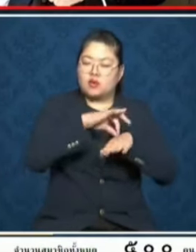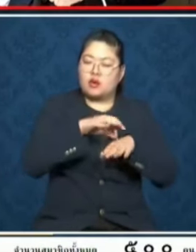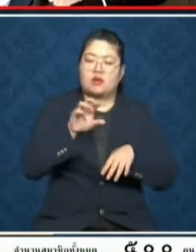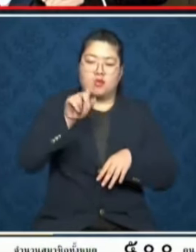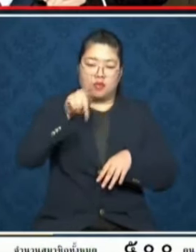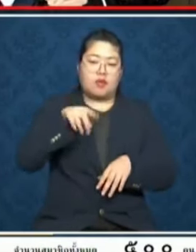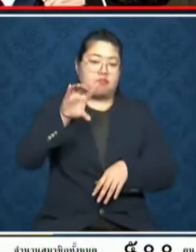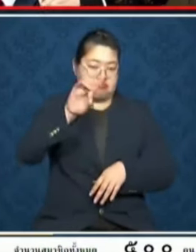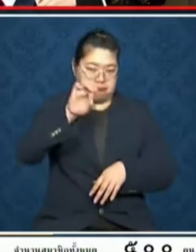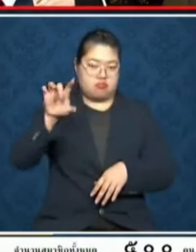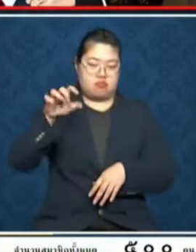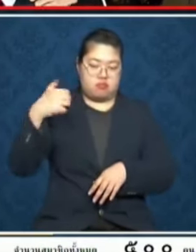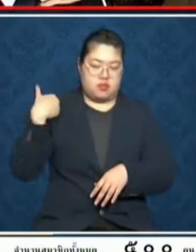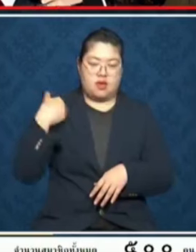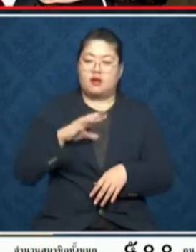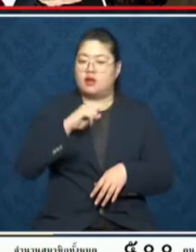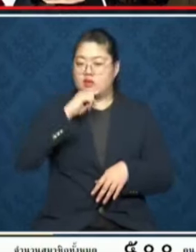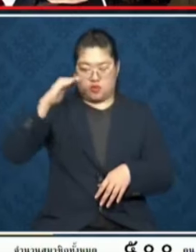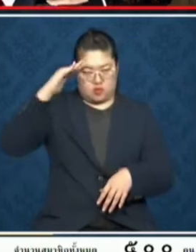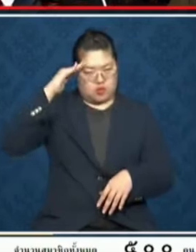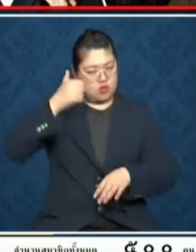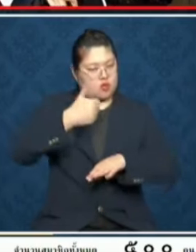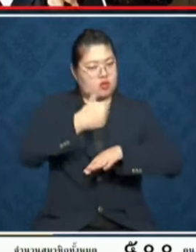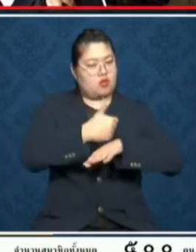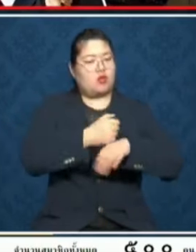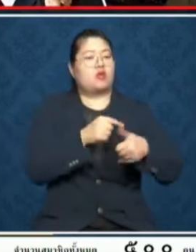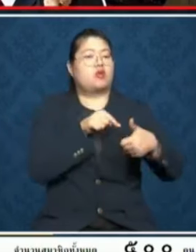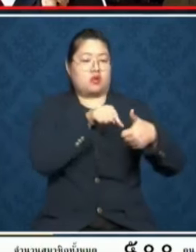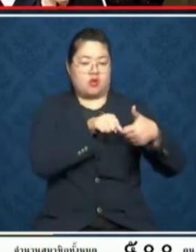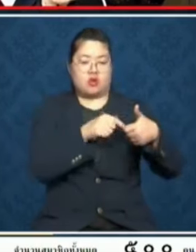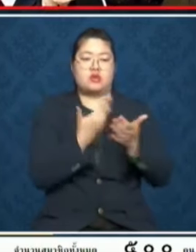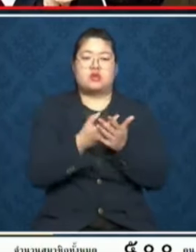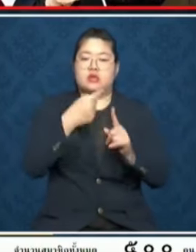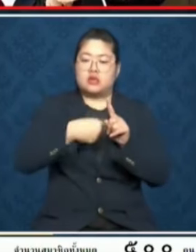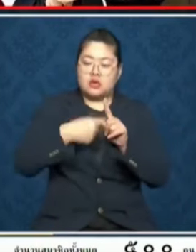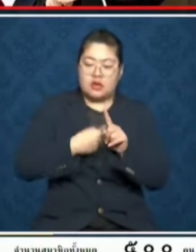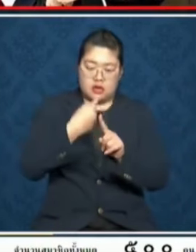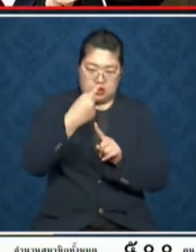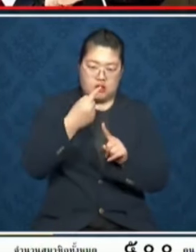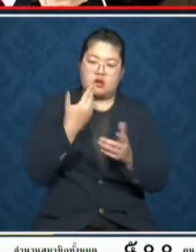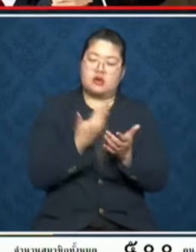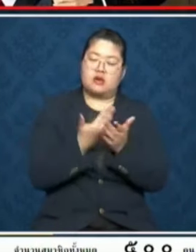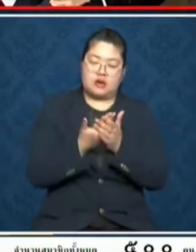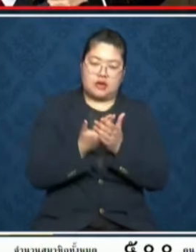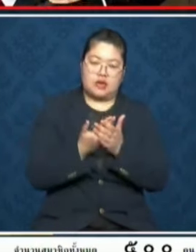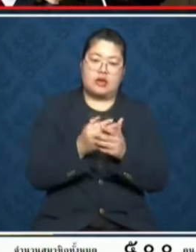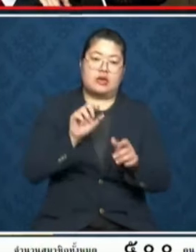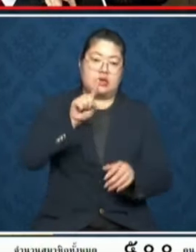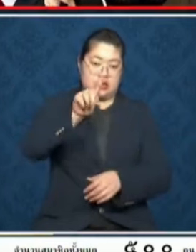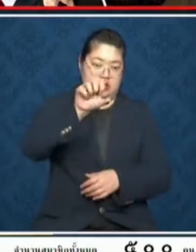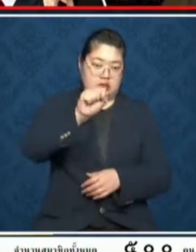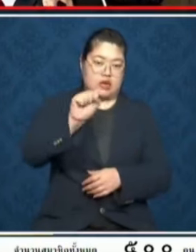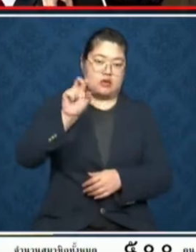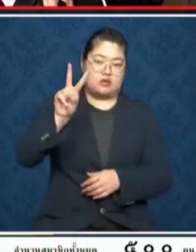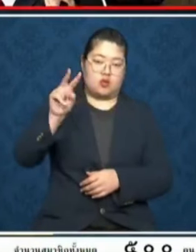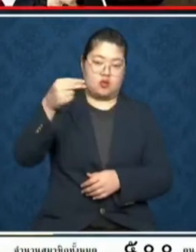ทดังนั้นนายพล1คนในระดับต่ำสุดจะรับเงินเดือน1เดือนเป็นจำนวนเงิน